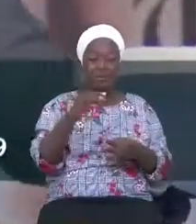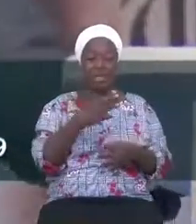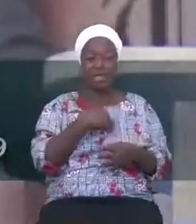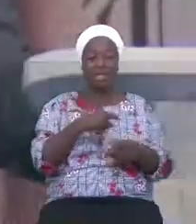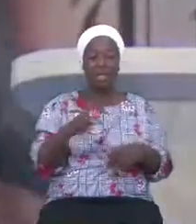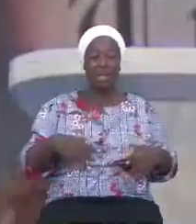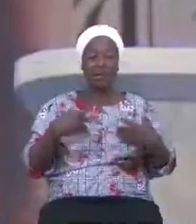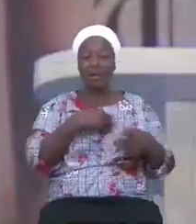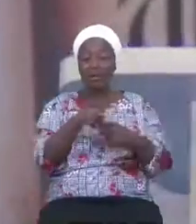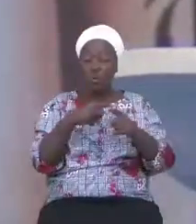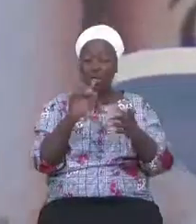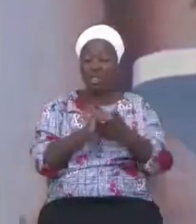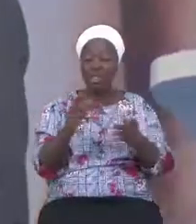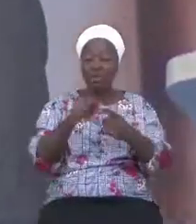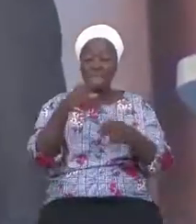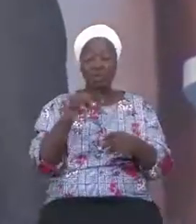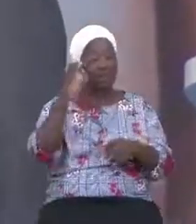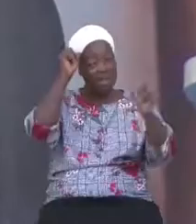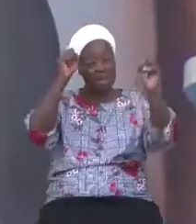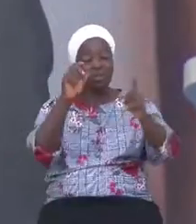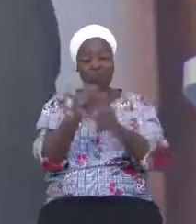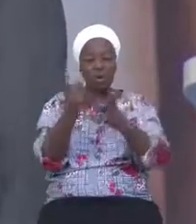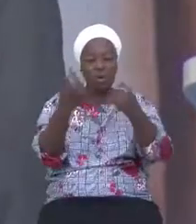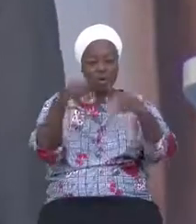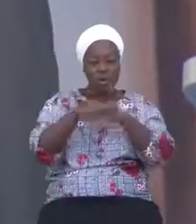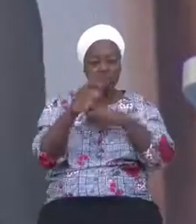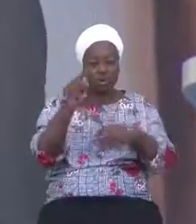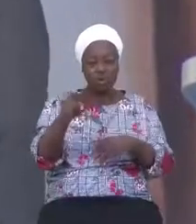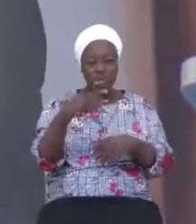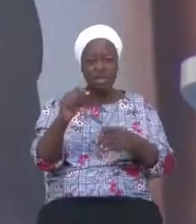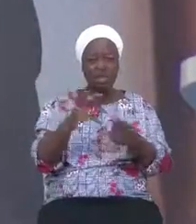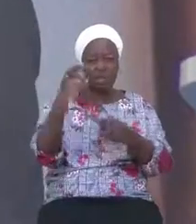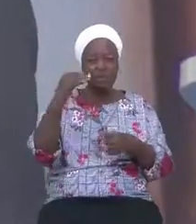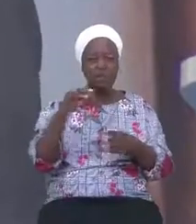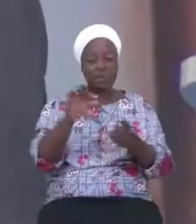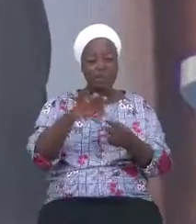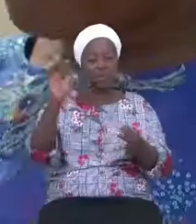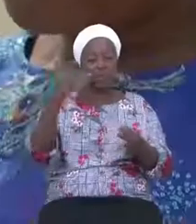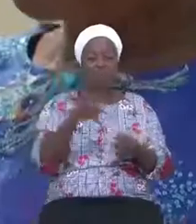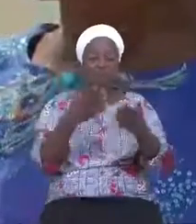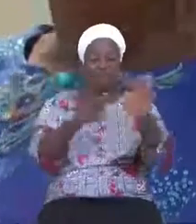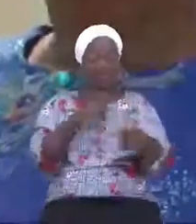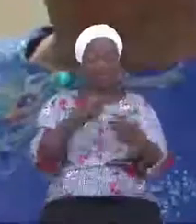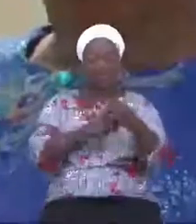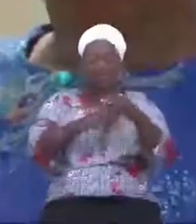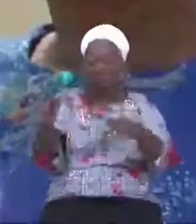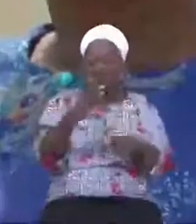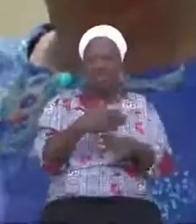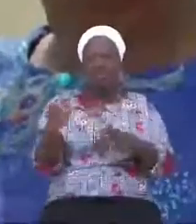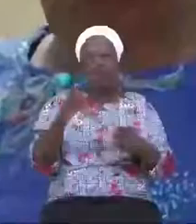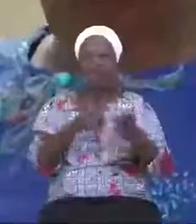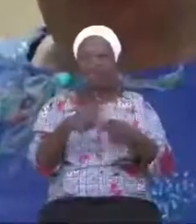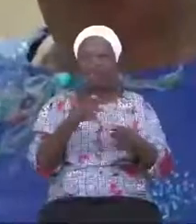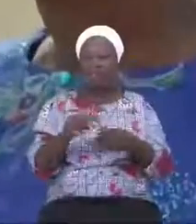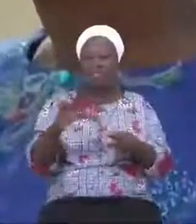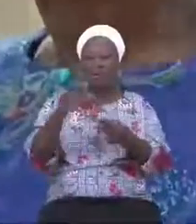Et quand cet esprit de sa parole entre en toi, l'esprit de mort va disparaître. Et